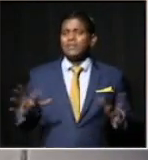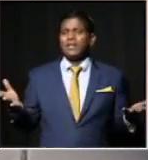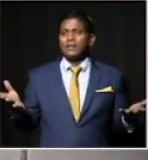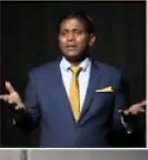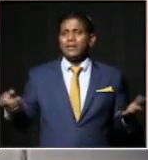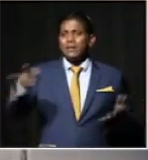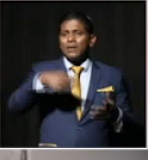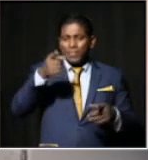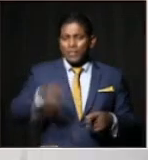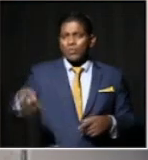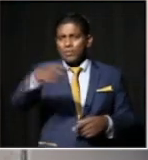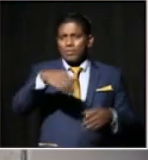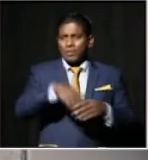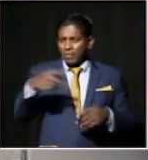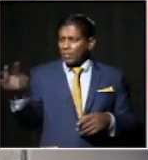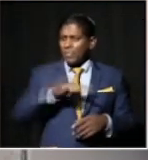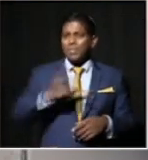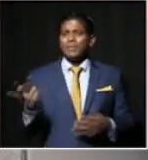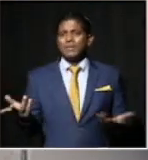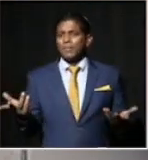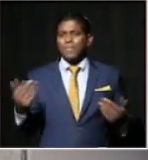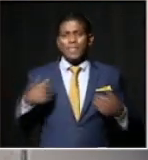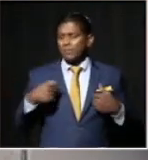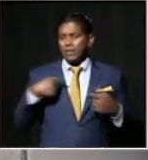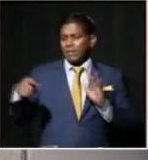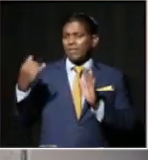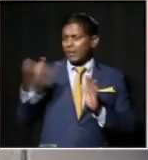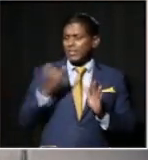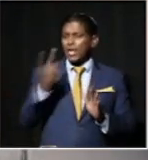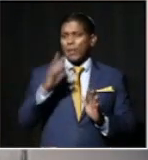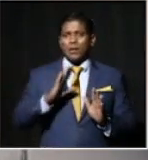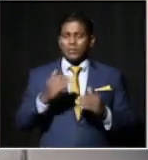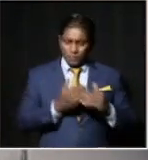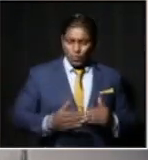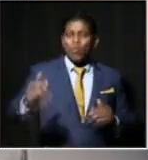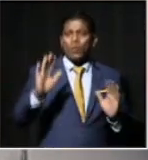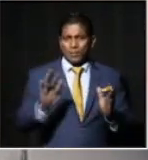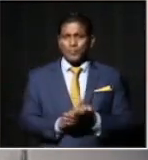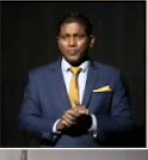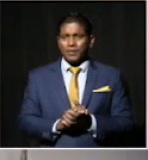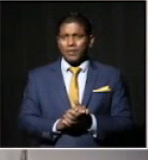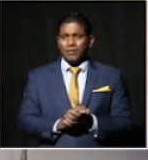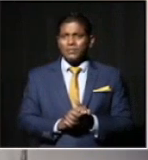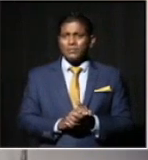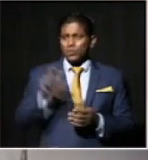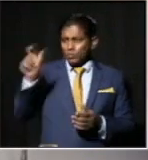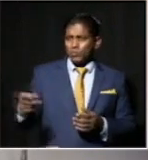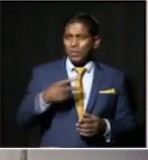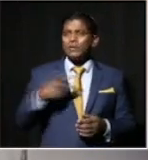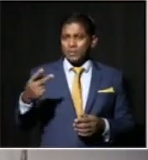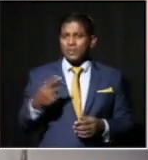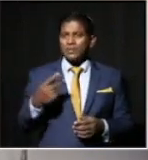කරපුවා ඔතනත් ඉන්නවා මෙතනත් ඉන්නවා ඒ නිසා මට ඒක කියන්න එපා අද මේක ඉදිරියට ගෙනියන්න ඕන මට ඔබතුමයි මම කී දවසක අපි